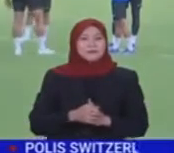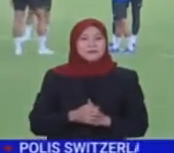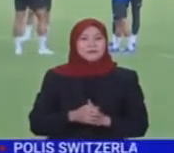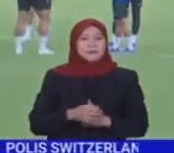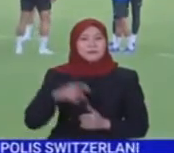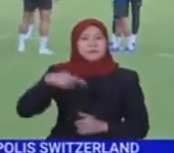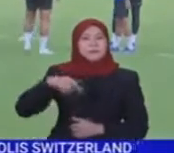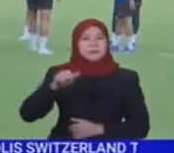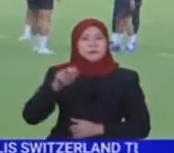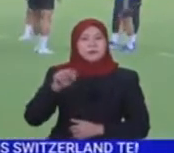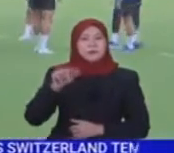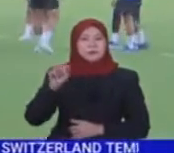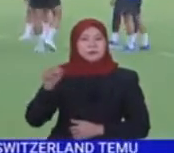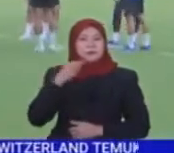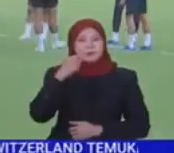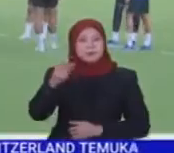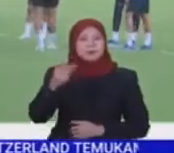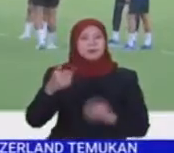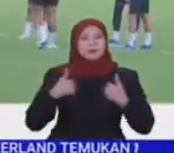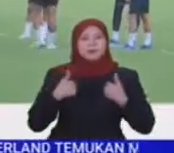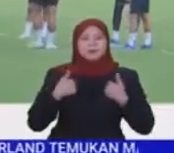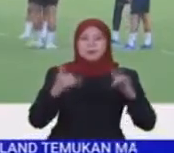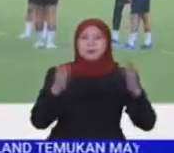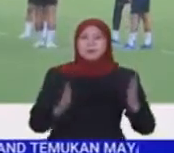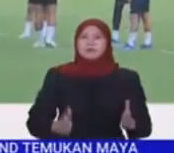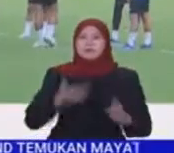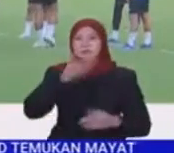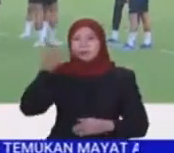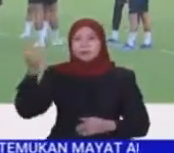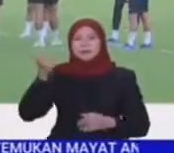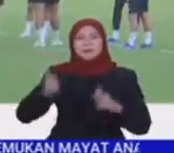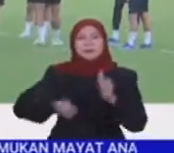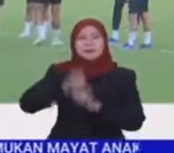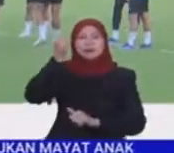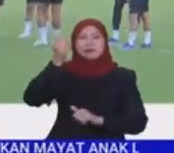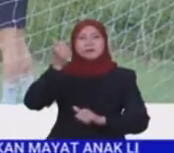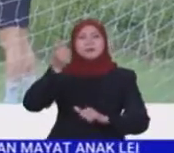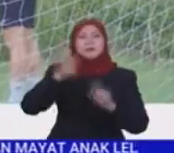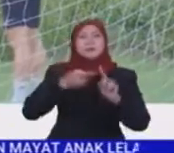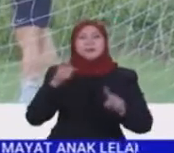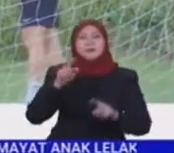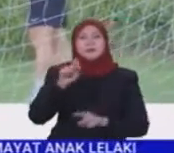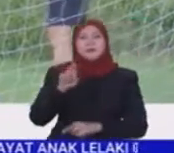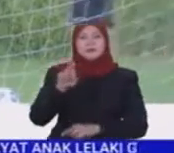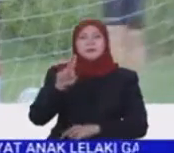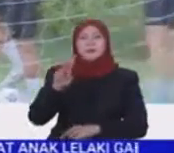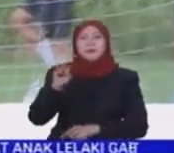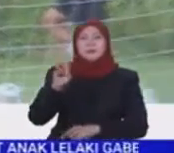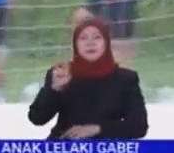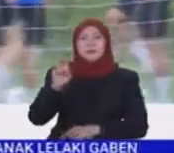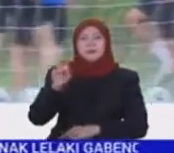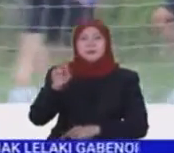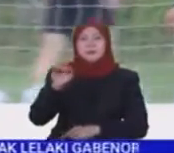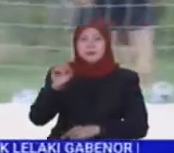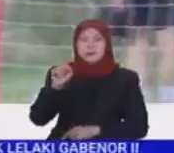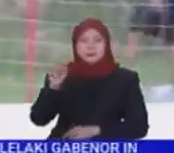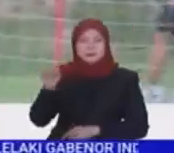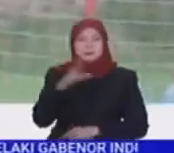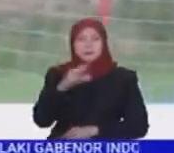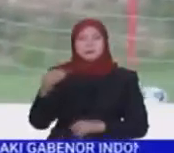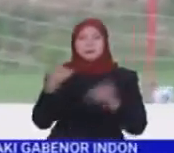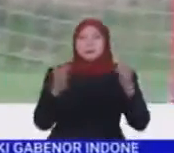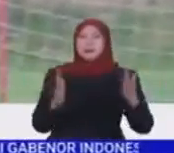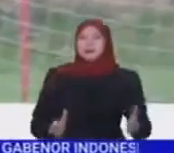Tambah Pan-gon lagi, moral pasukan juga berada di tahap terbaik selepas kemenangan terhadap Turkmenistan serta semua pemain bebas